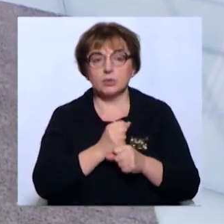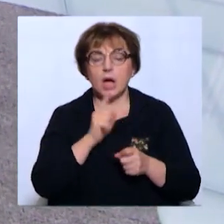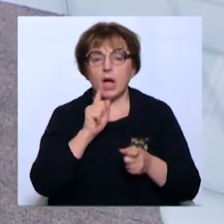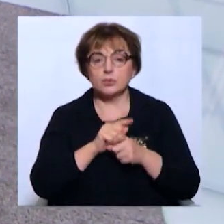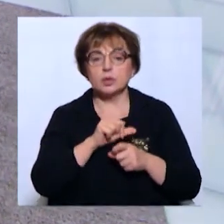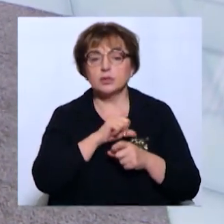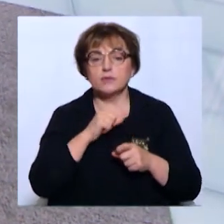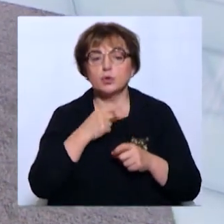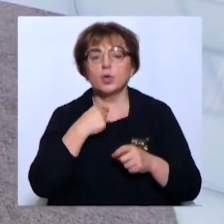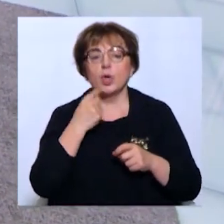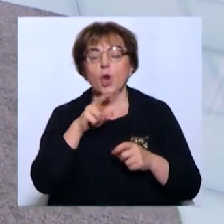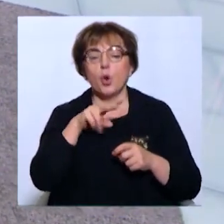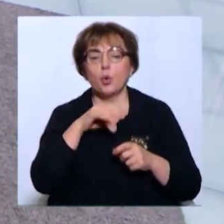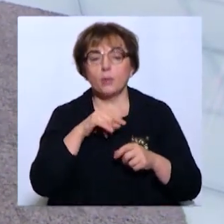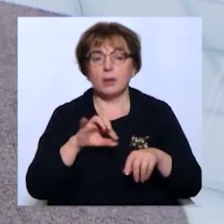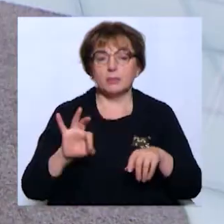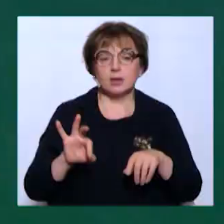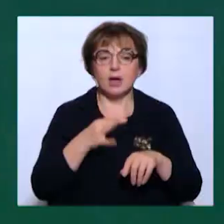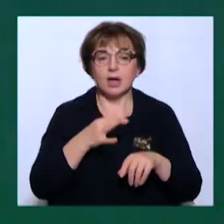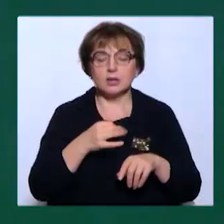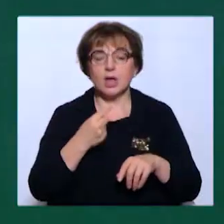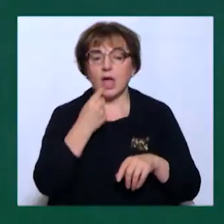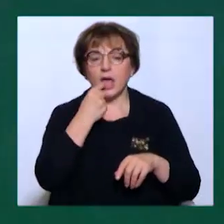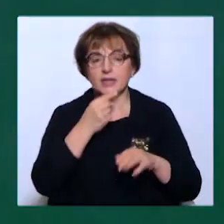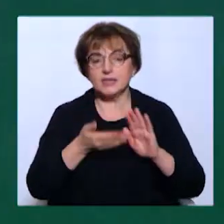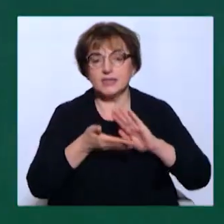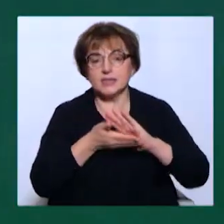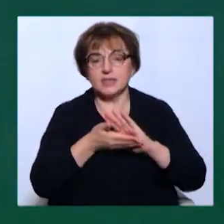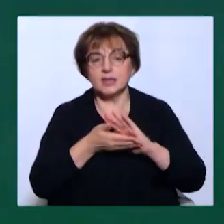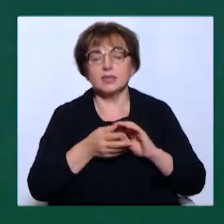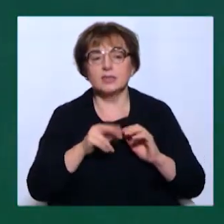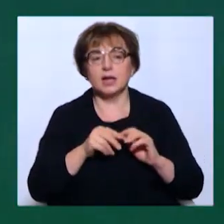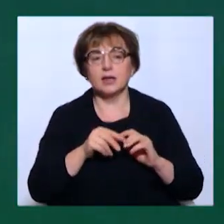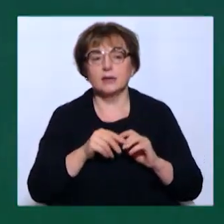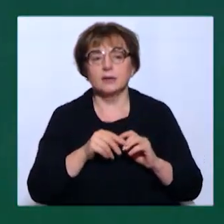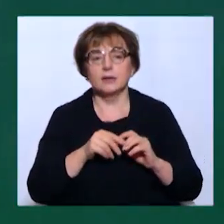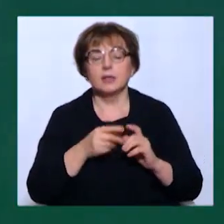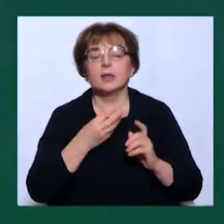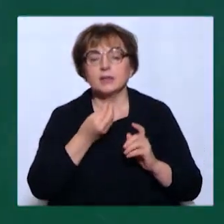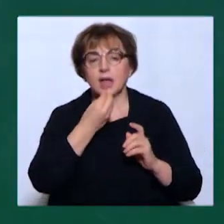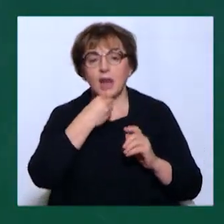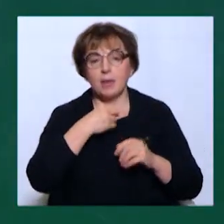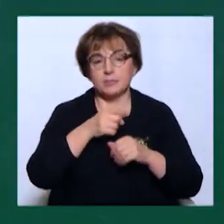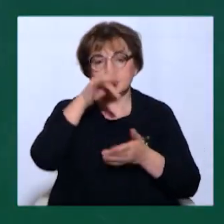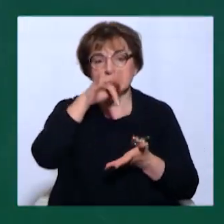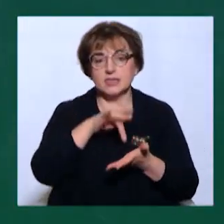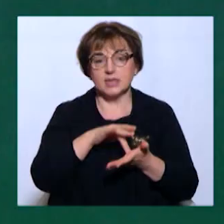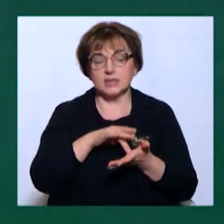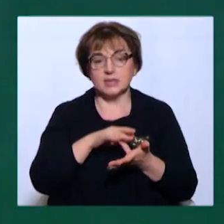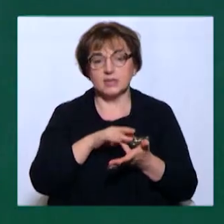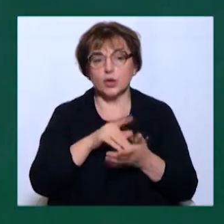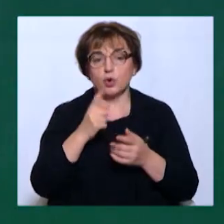ლუკმამ გააღიზიანოს ენის ძირი და კლაპვის ცენტრიდან,